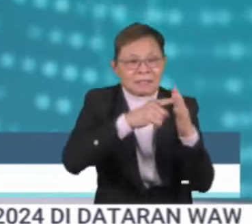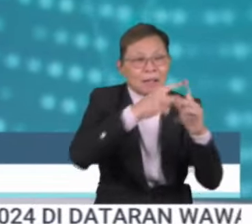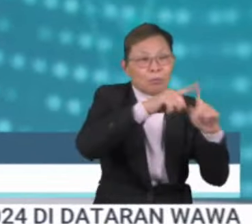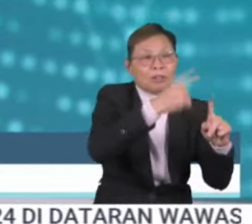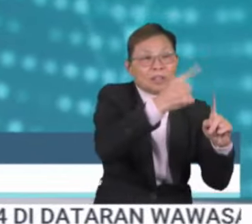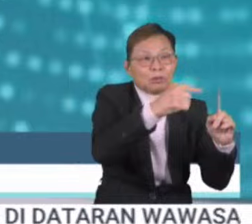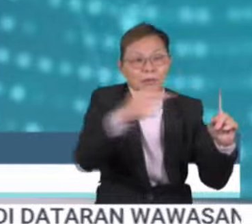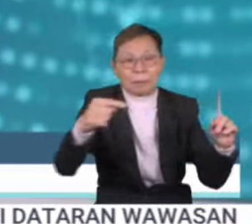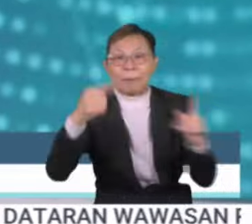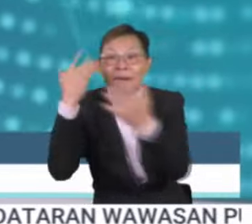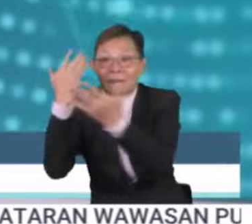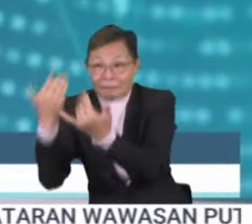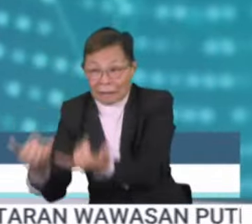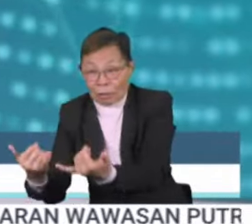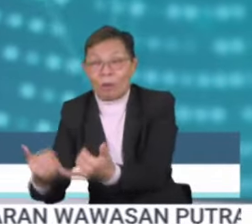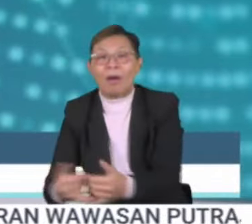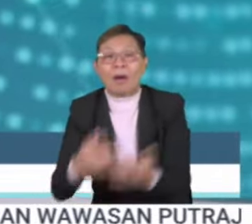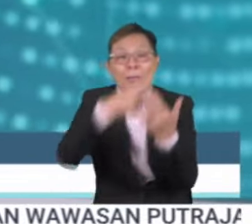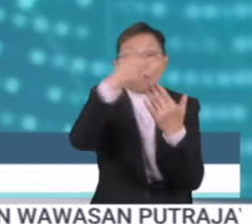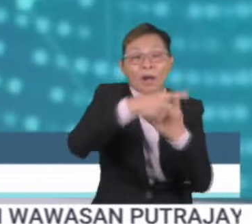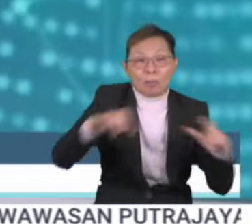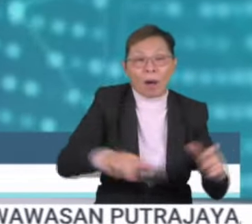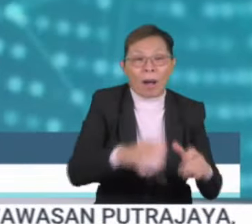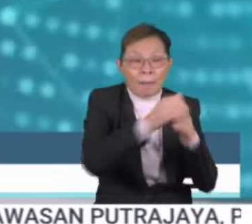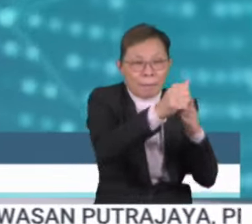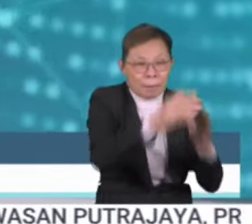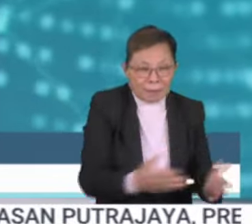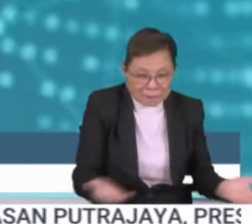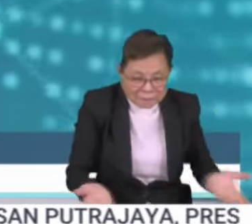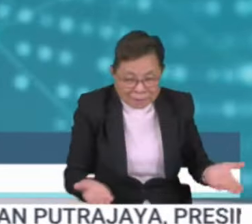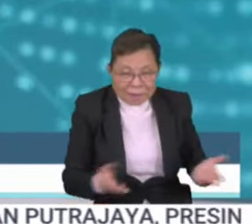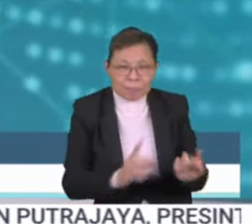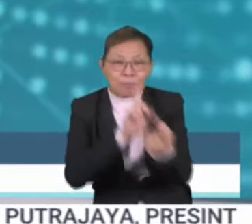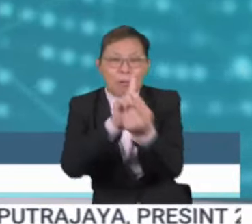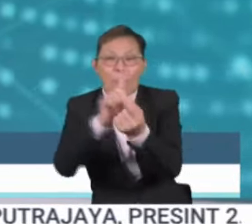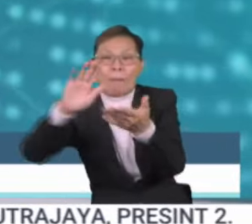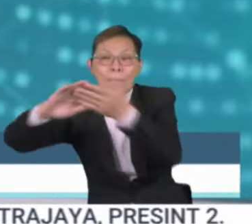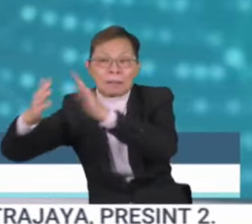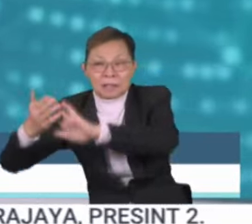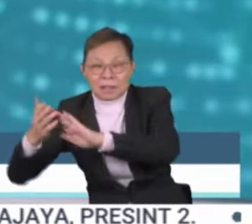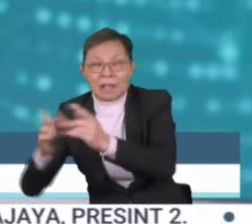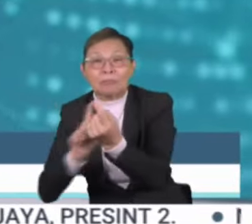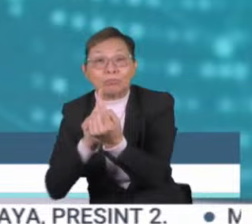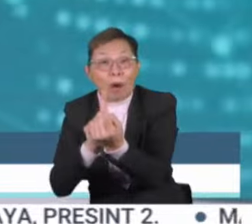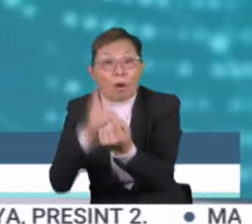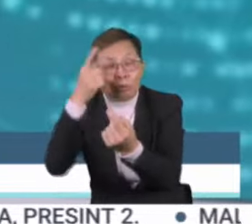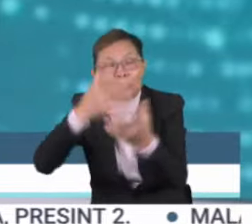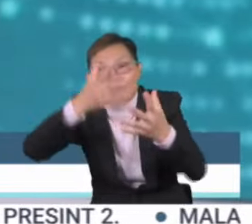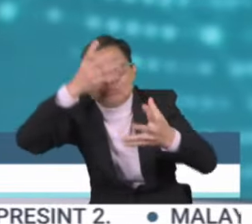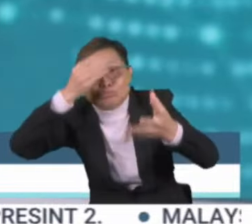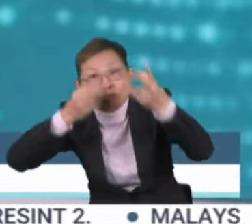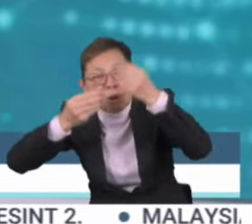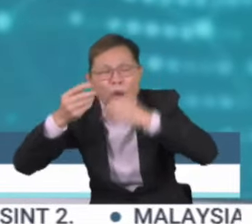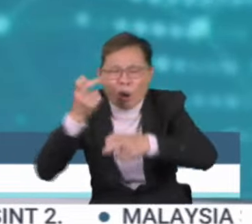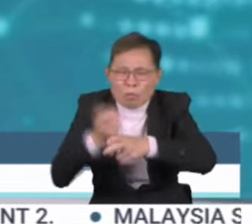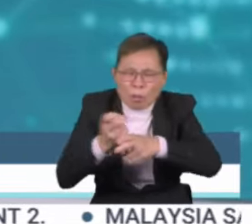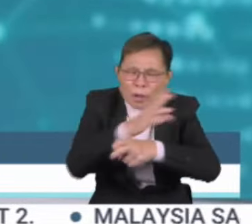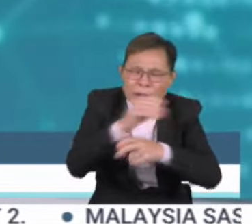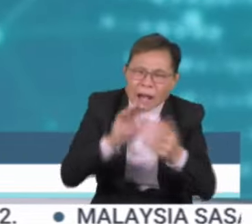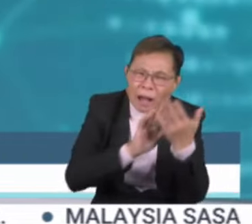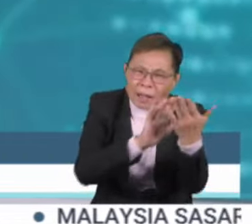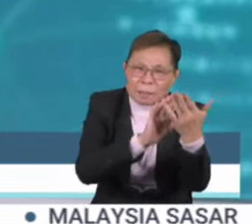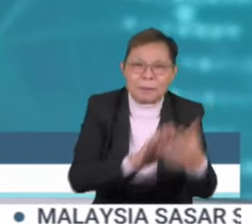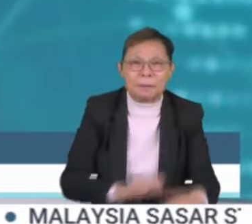kini. Inisiatif itu dilaksana dalam usaha pemimpin setempat bertemu masyarakat bagi menyelami kesusahan